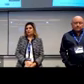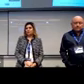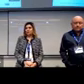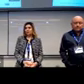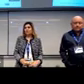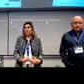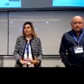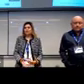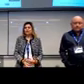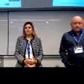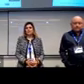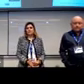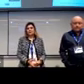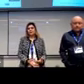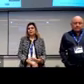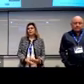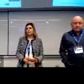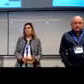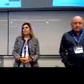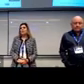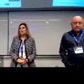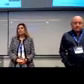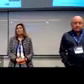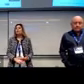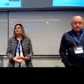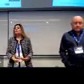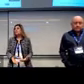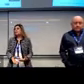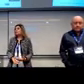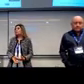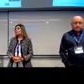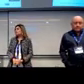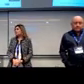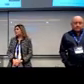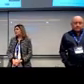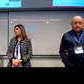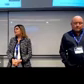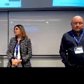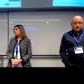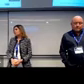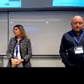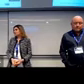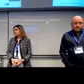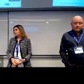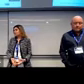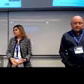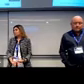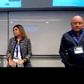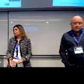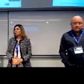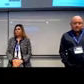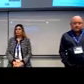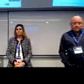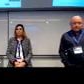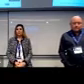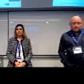éloignées de la vie, c'est-à-dire de l'utilisation quotidienne d'Excel au niveau des